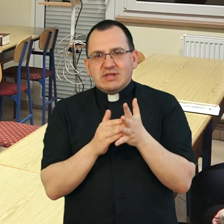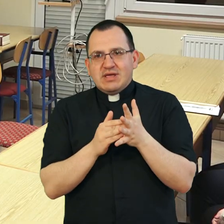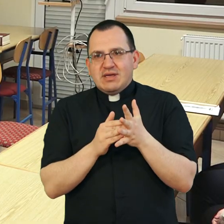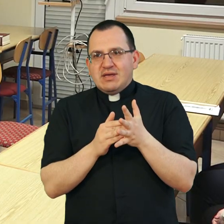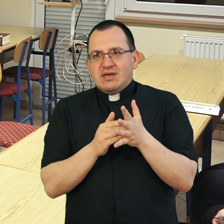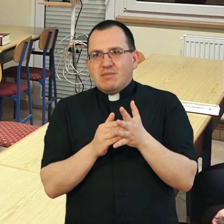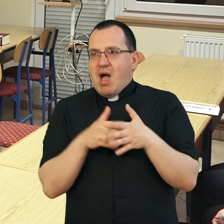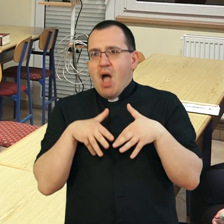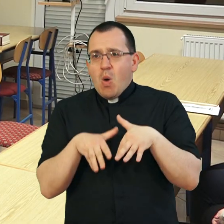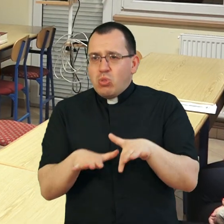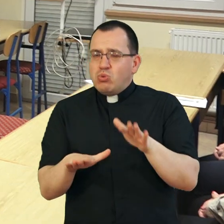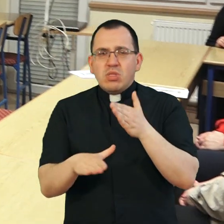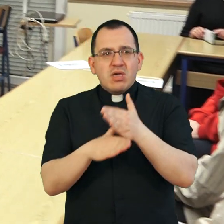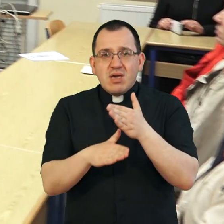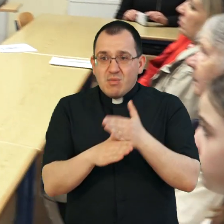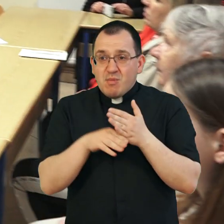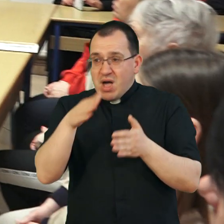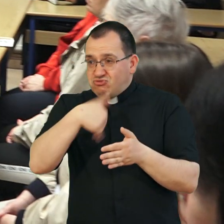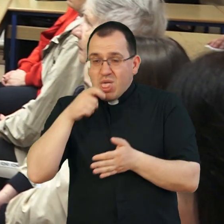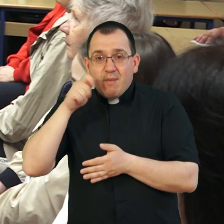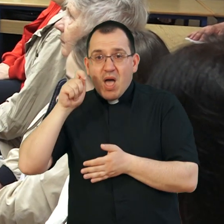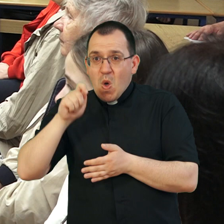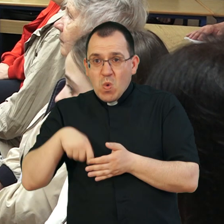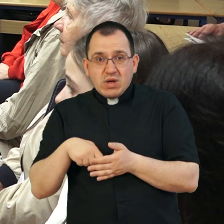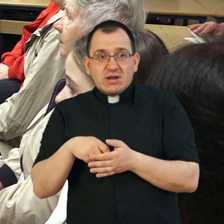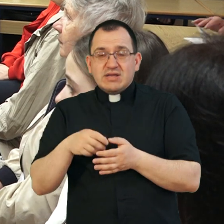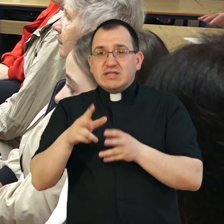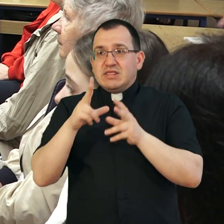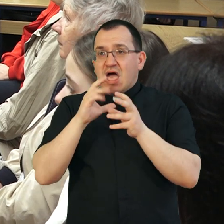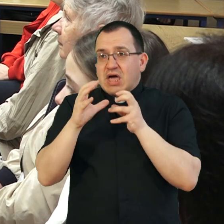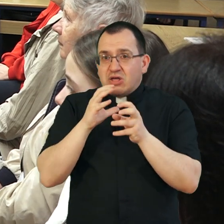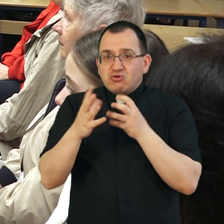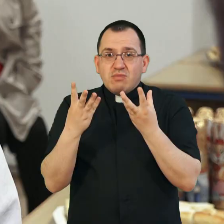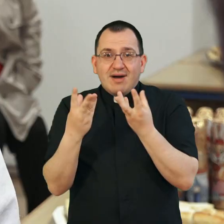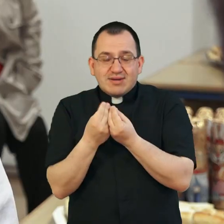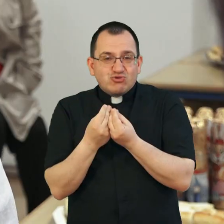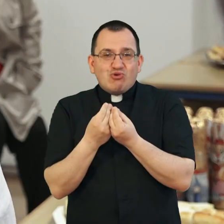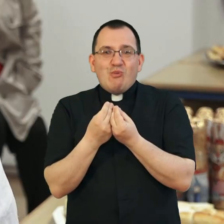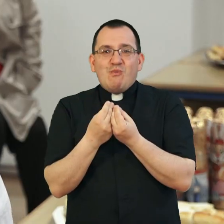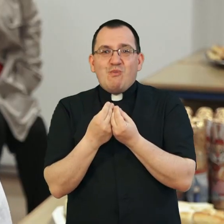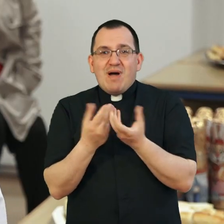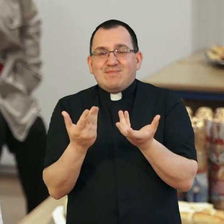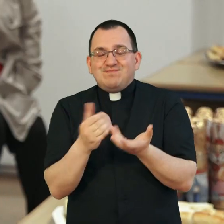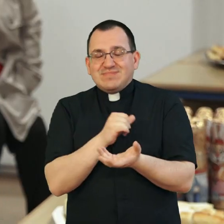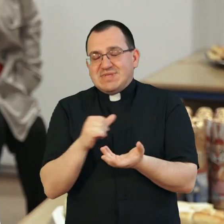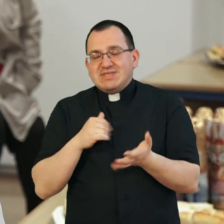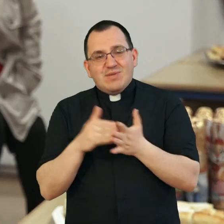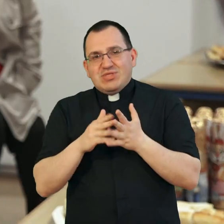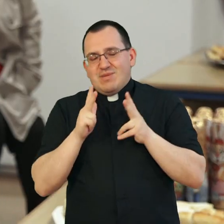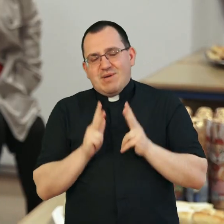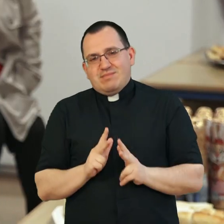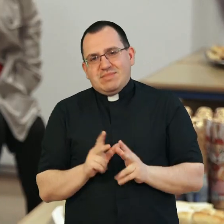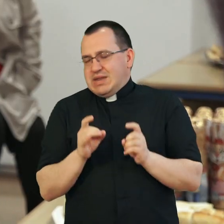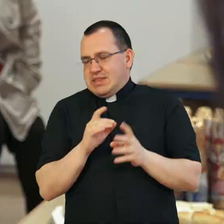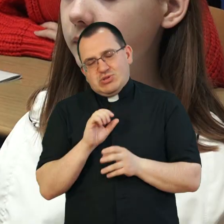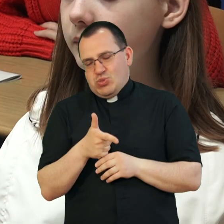svi pomaža nama, Ukrajincama, priča s nami, da treba samo mir i ništa